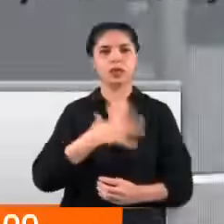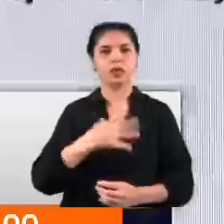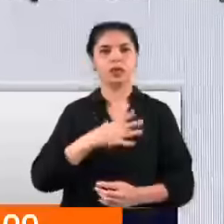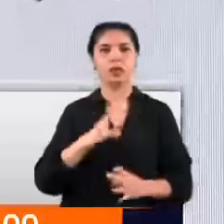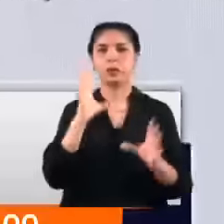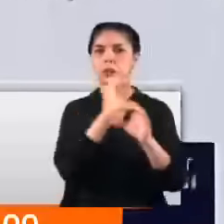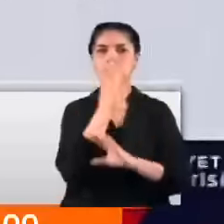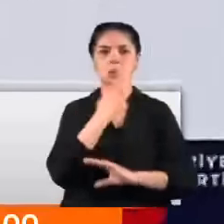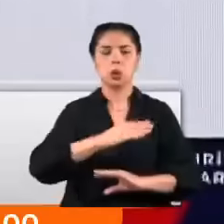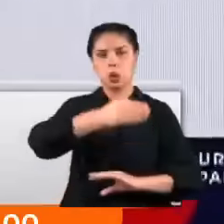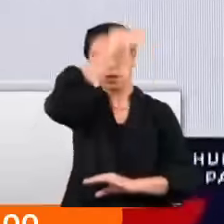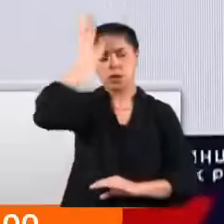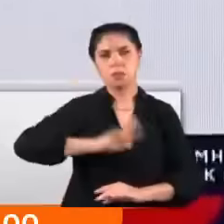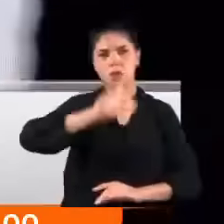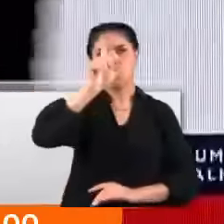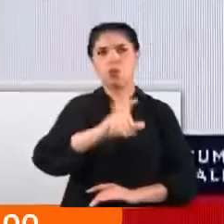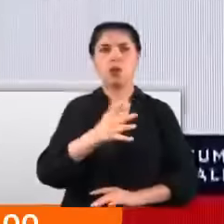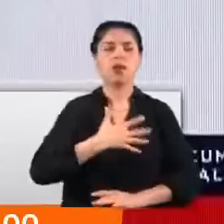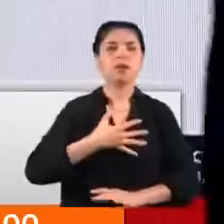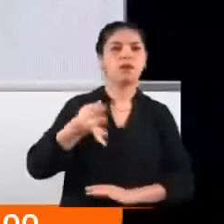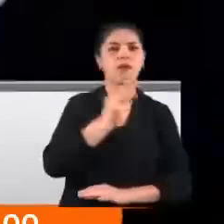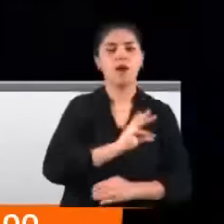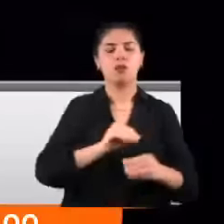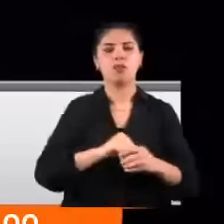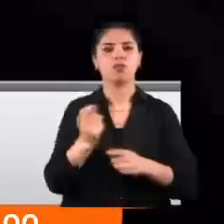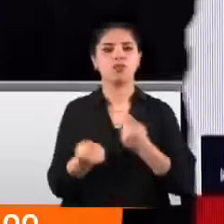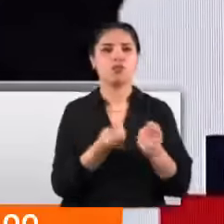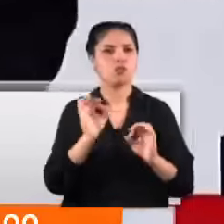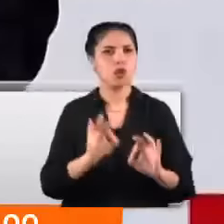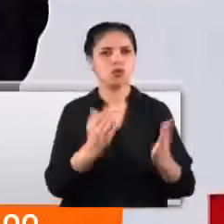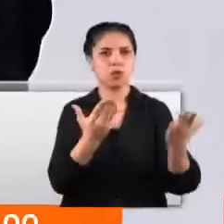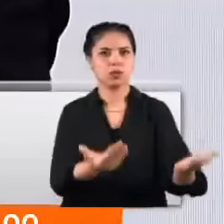İmamoğlu ise dengeleri lehine çevirecek hazırlıklara başladı.